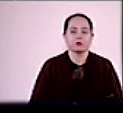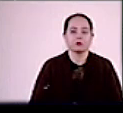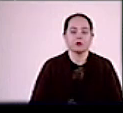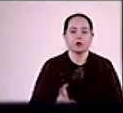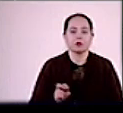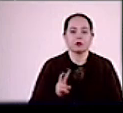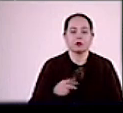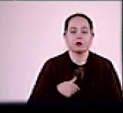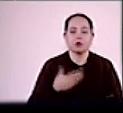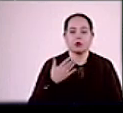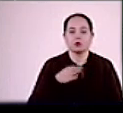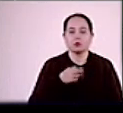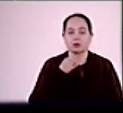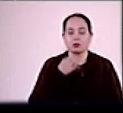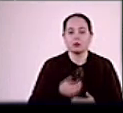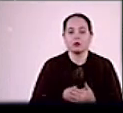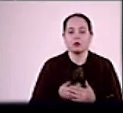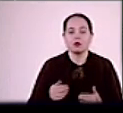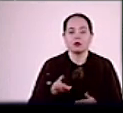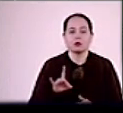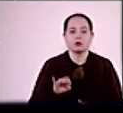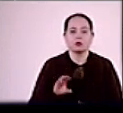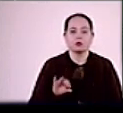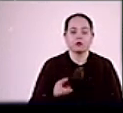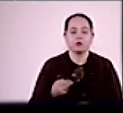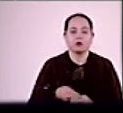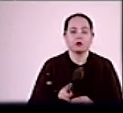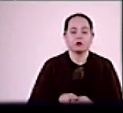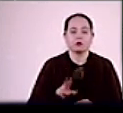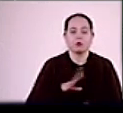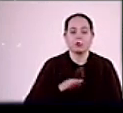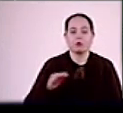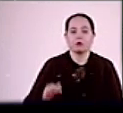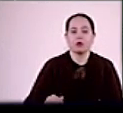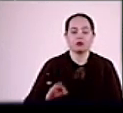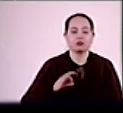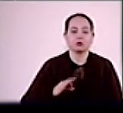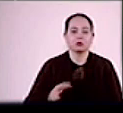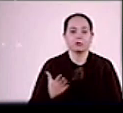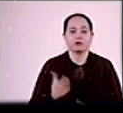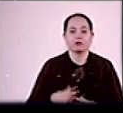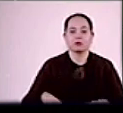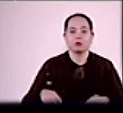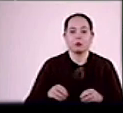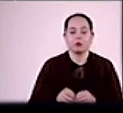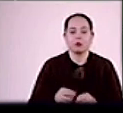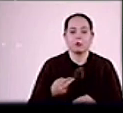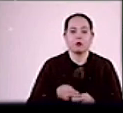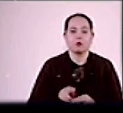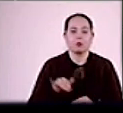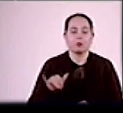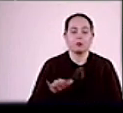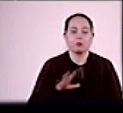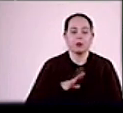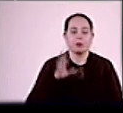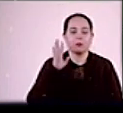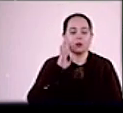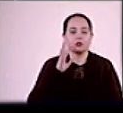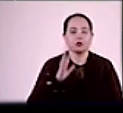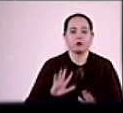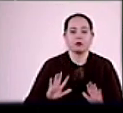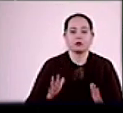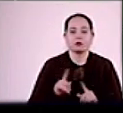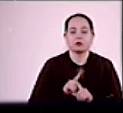Как я уже сказала ранее, Петя Ростов – это был младший сын в семье. У этого мальчика было